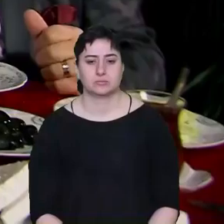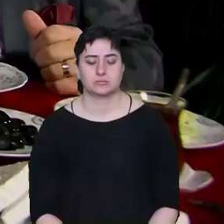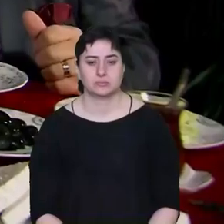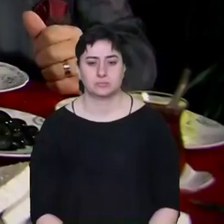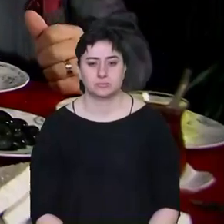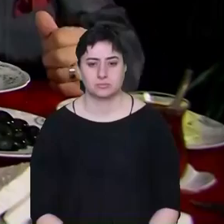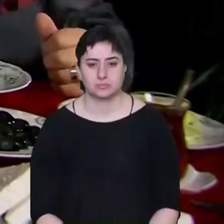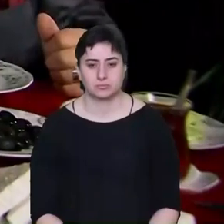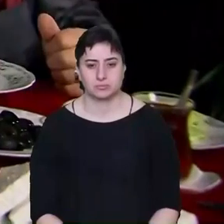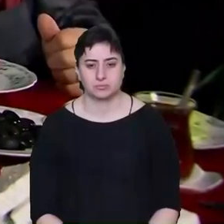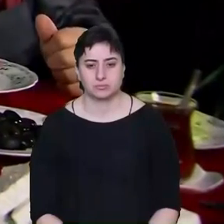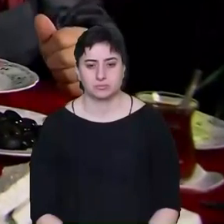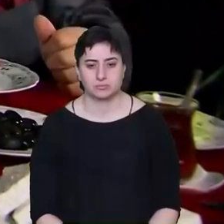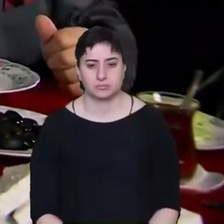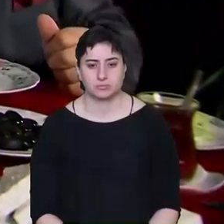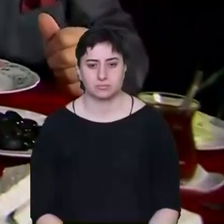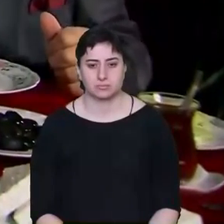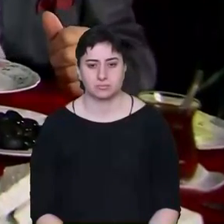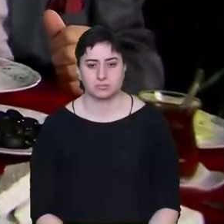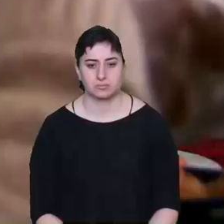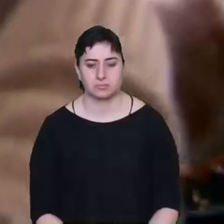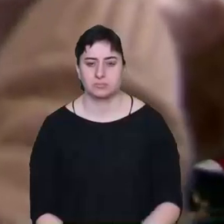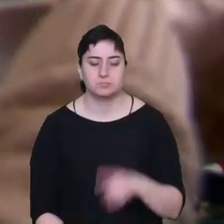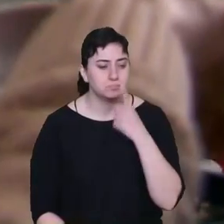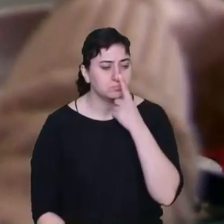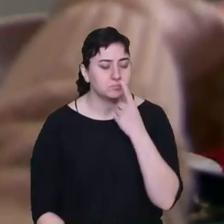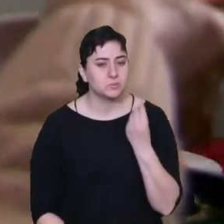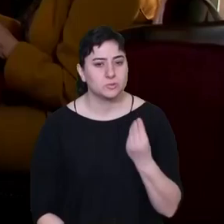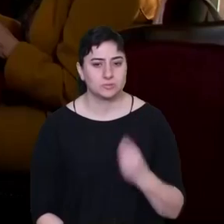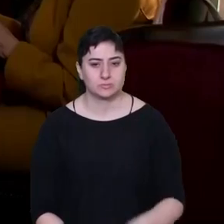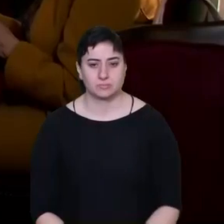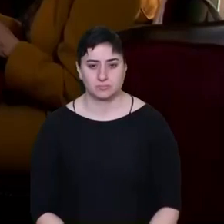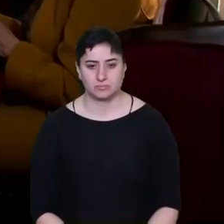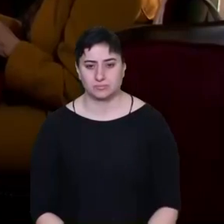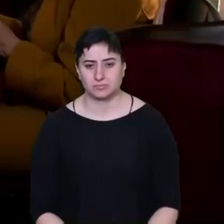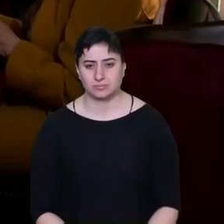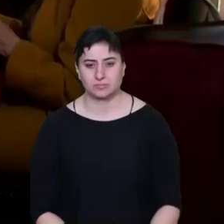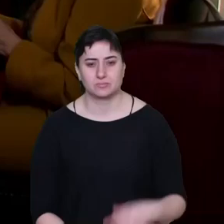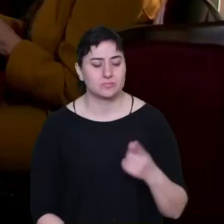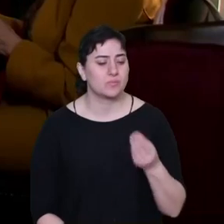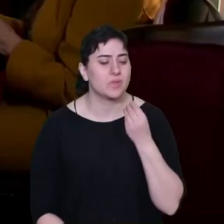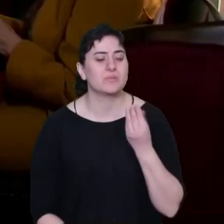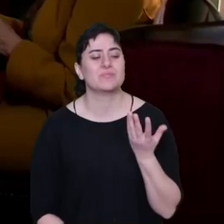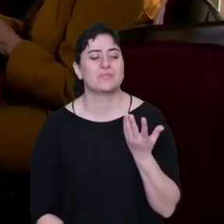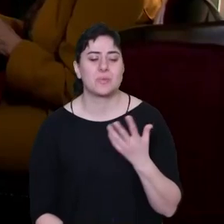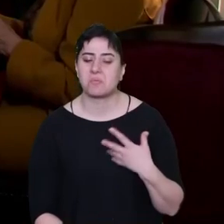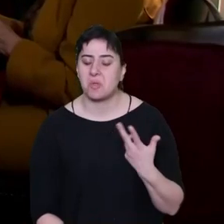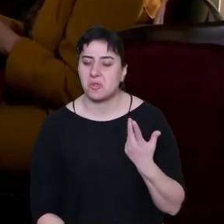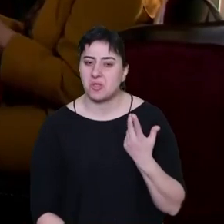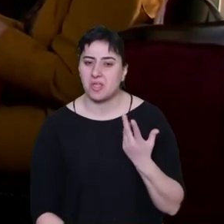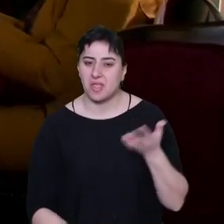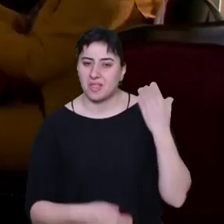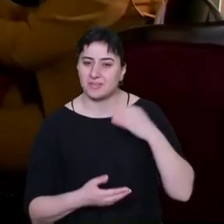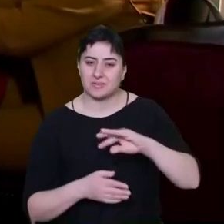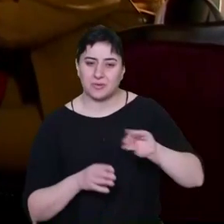yiyin. Menemen de var ya, çok güzel koktu ya. Şişteyim. Ya yiyeceğinden değil işte, ne bileyim eskiden olsa